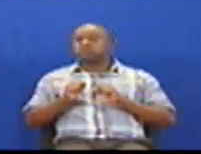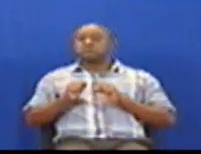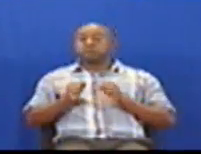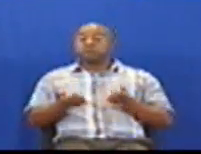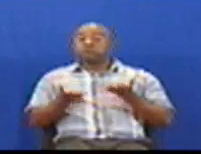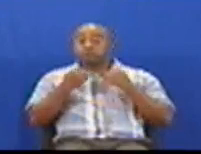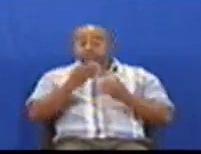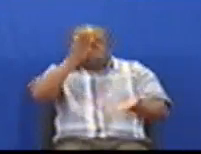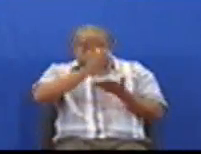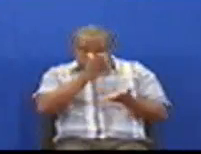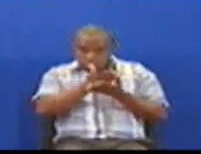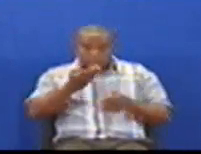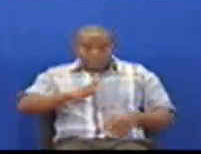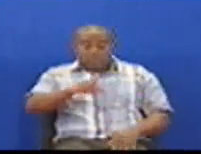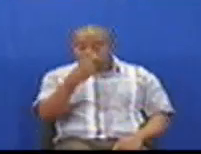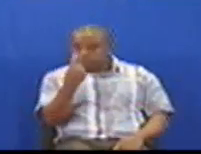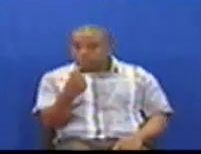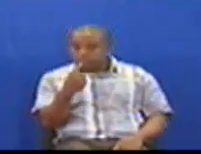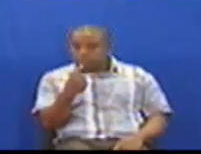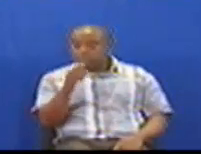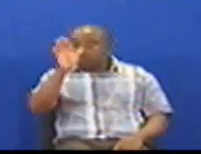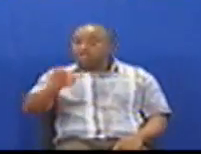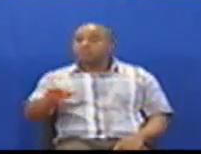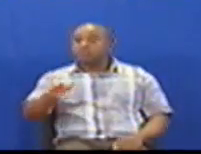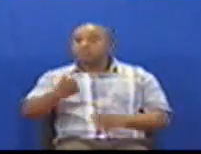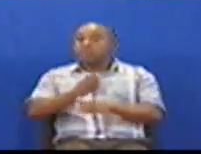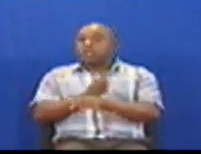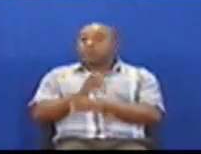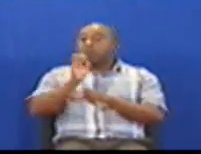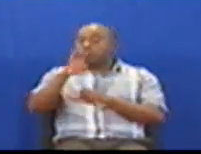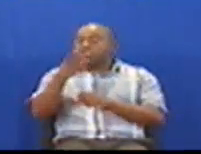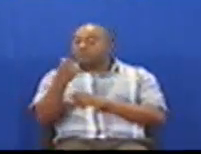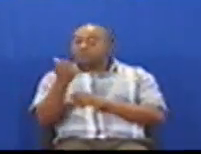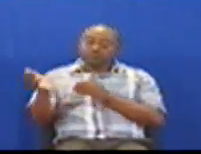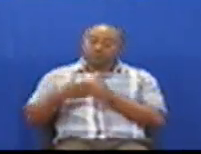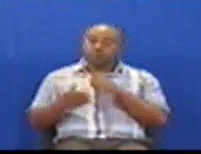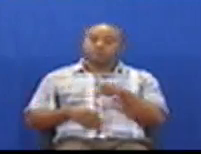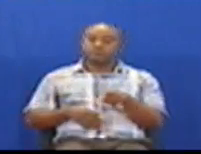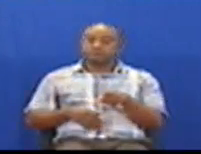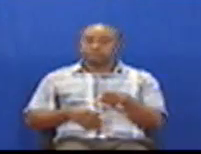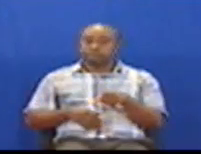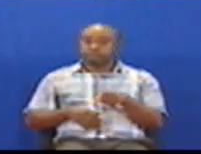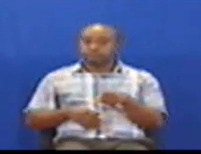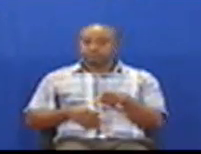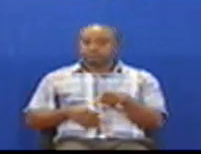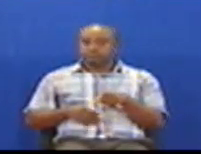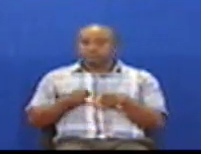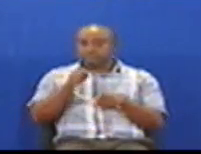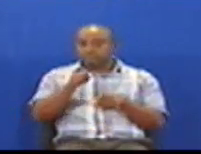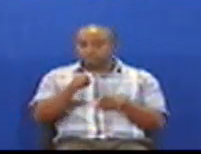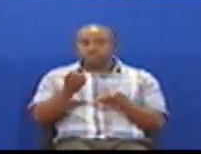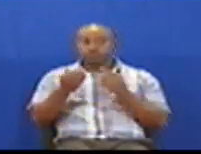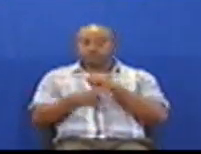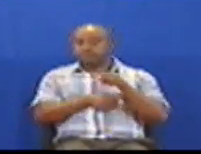waweze kukamilisha ile bilioni moja iliyobaki kabla ya mwaka huu wa fedha kuisha, ili hospitali ile ya Kaliua iweze kukamilika